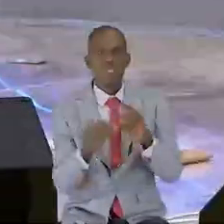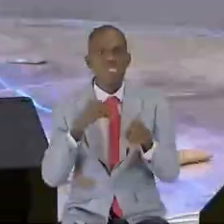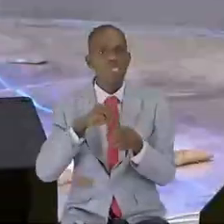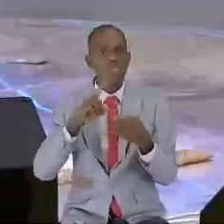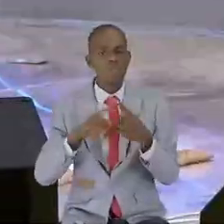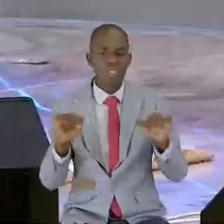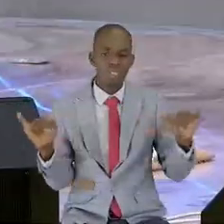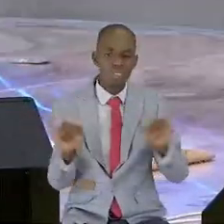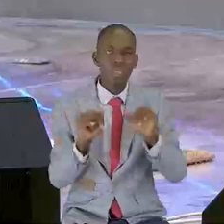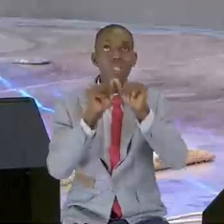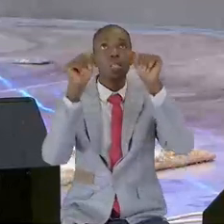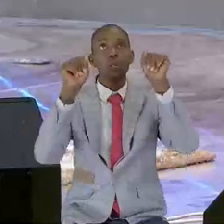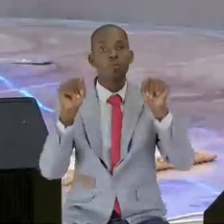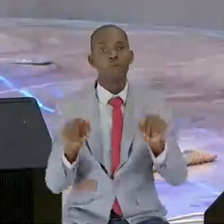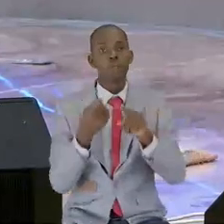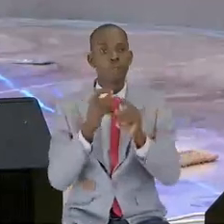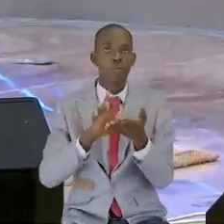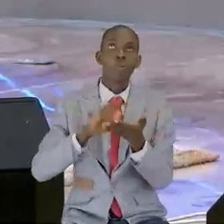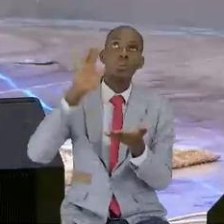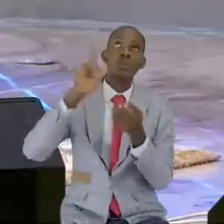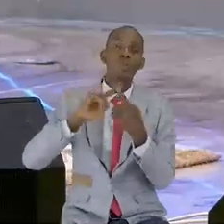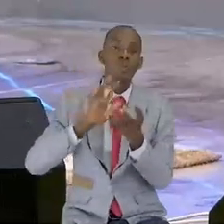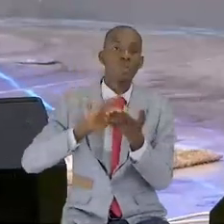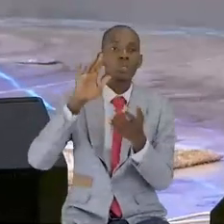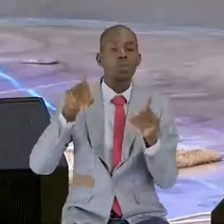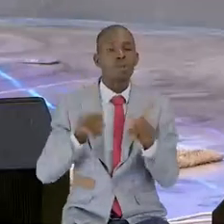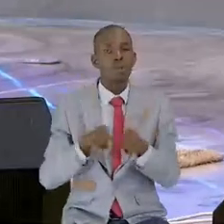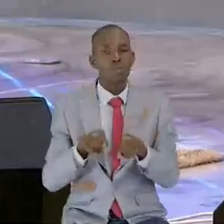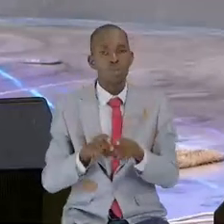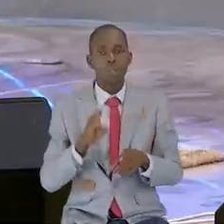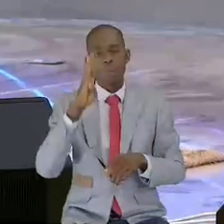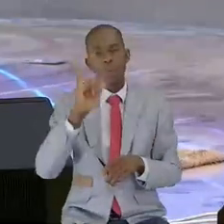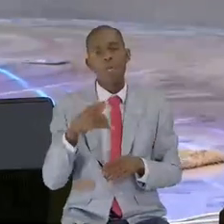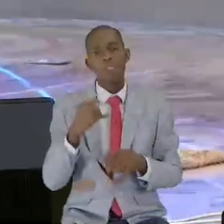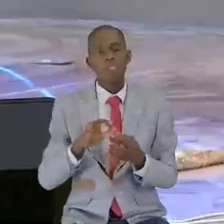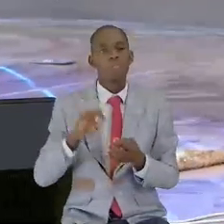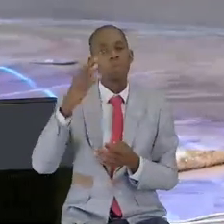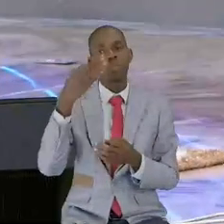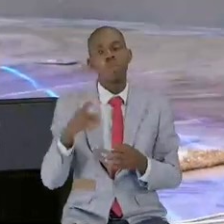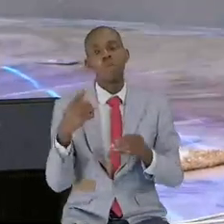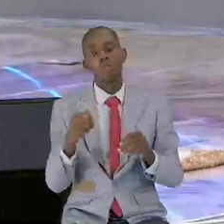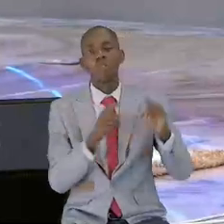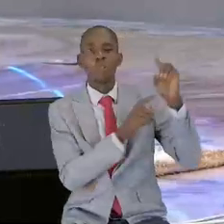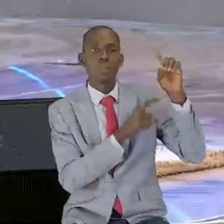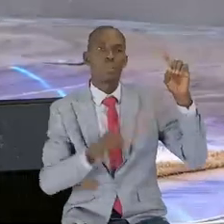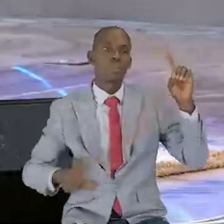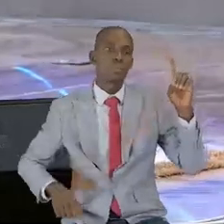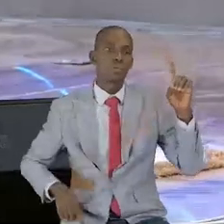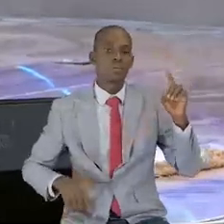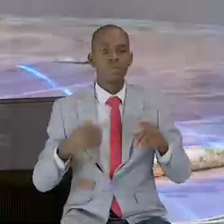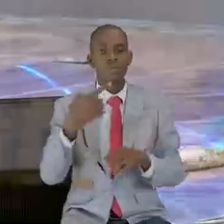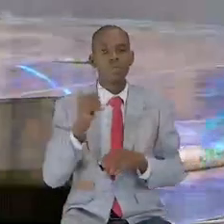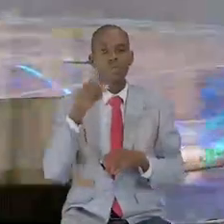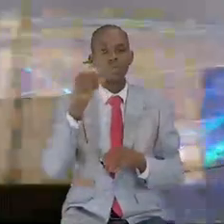même image, gloire en gloire, comme par le Seigneur, l'Esprit.